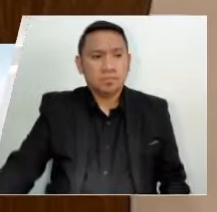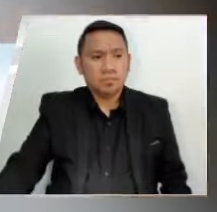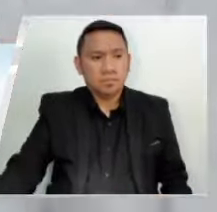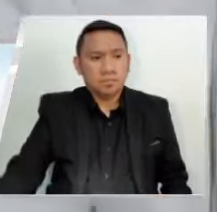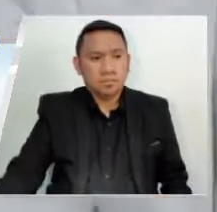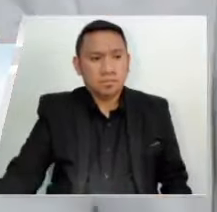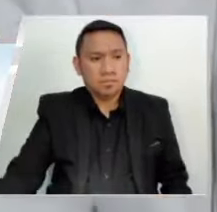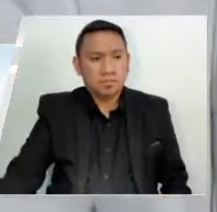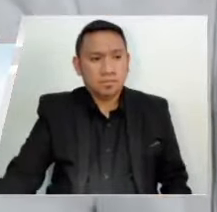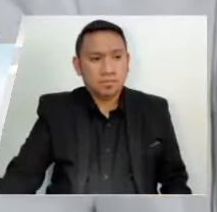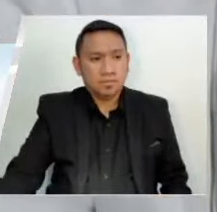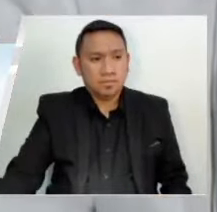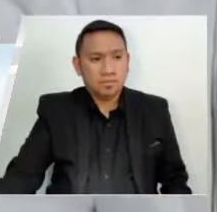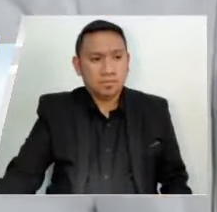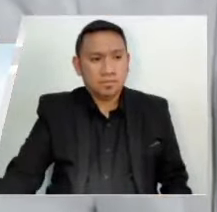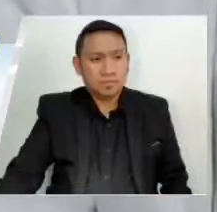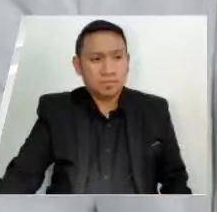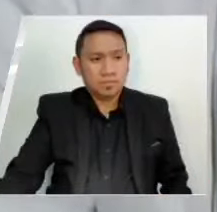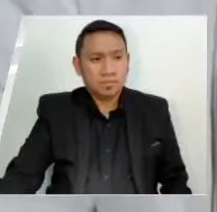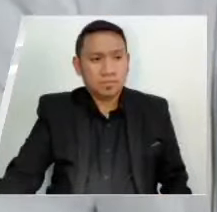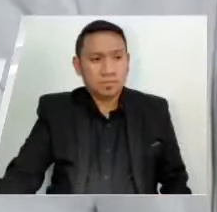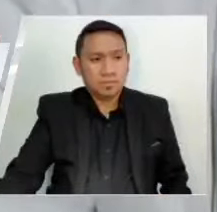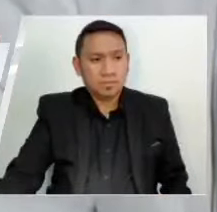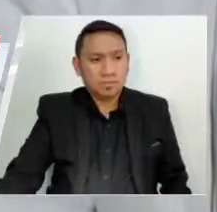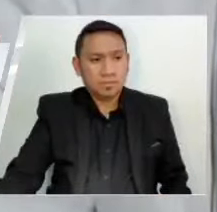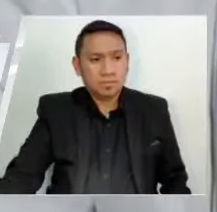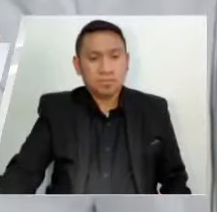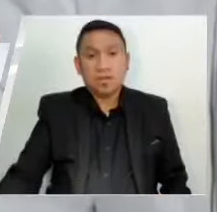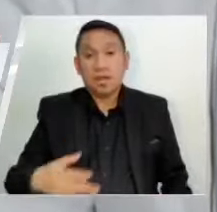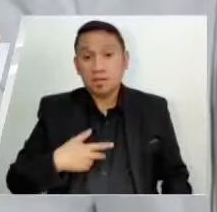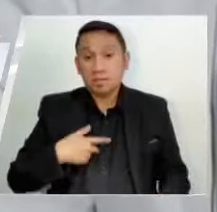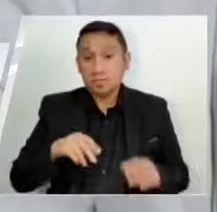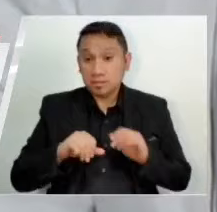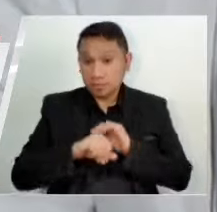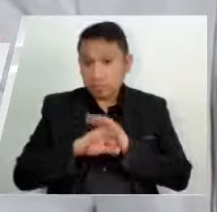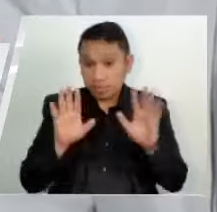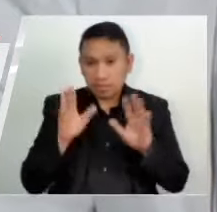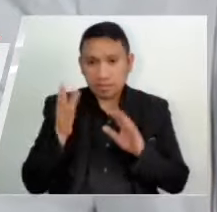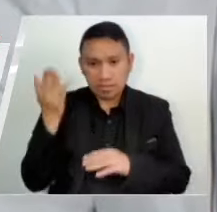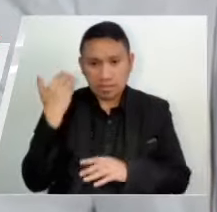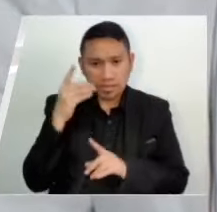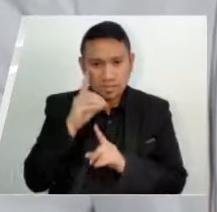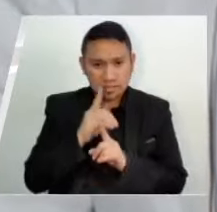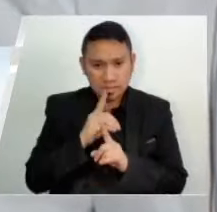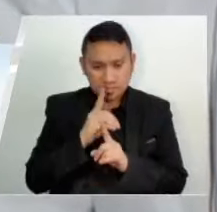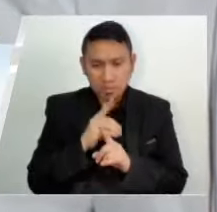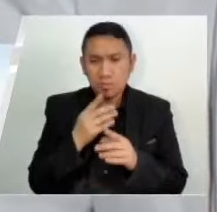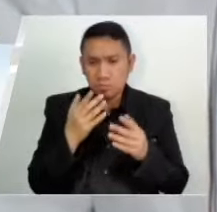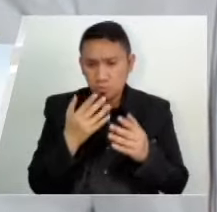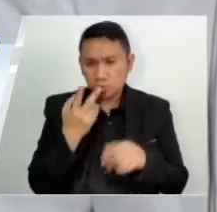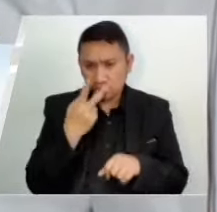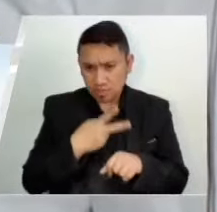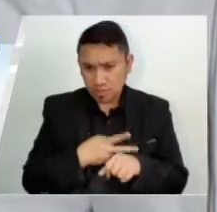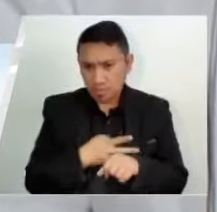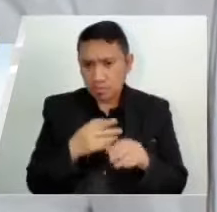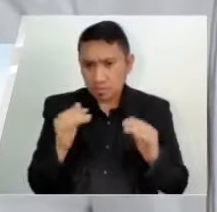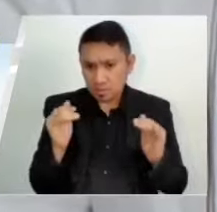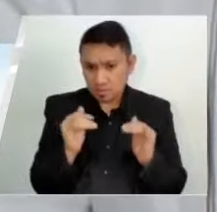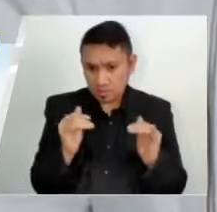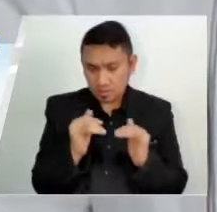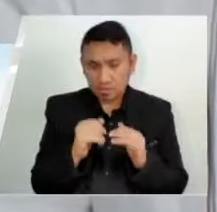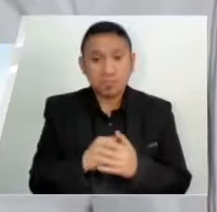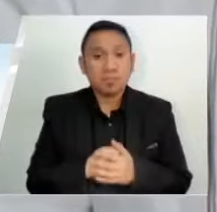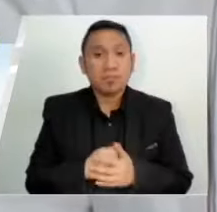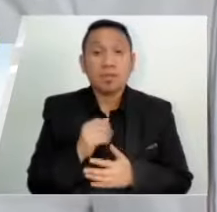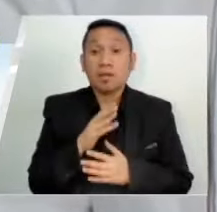report. Malinaw po, last December, dalawang beses po nag-meet ang bicameral conference committee at